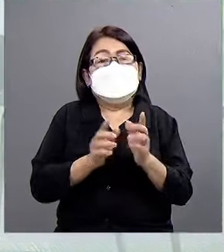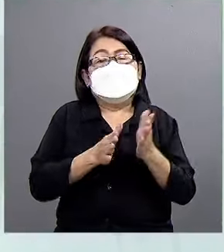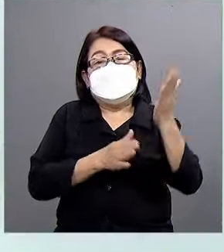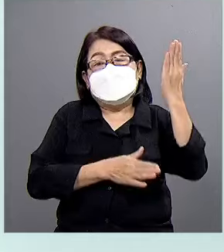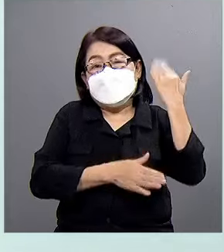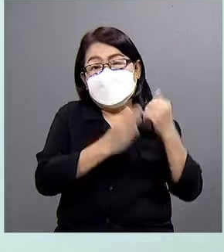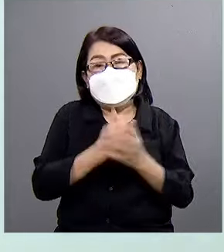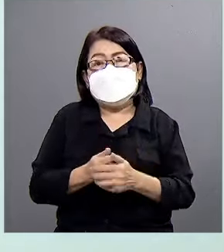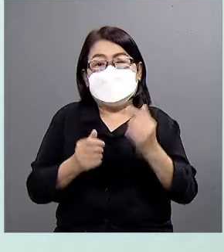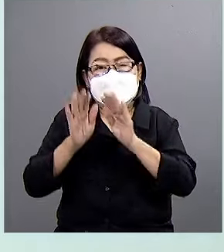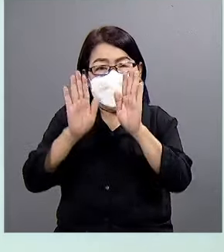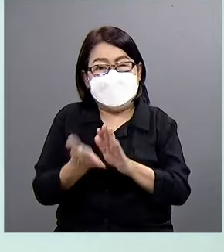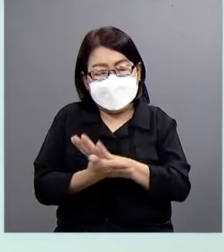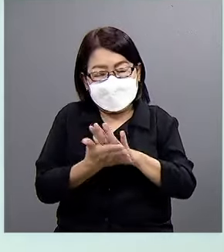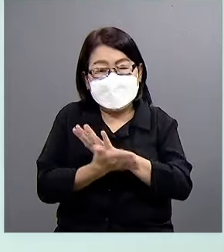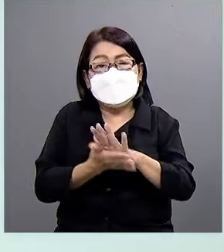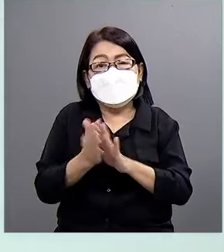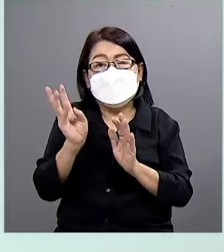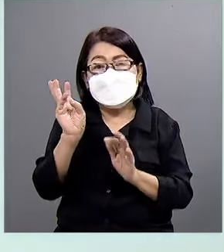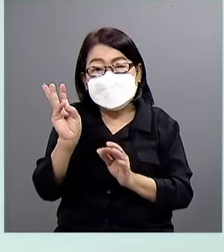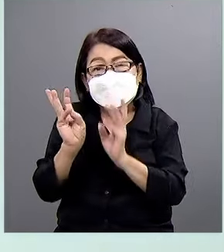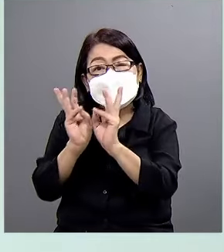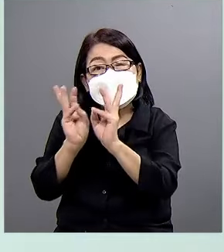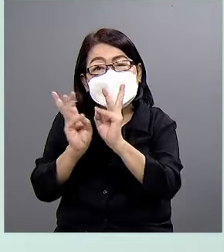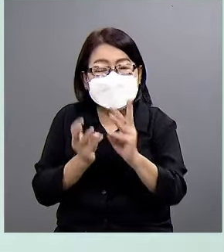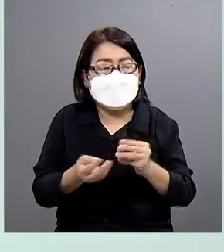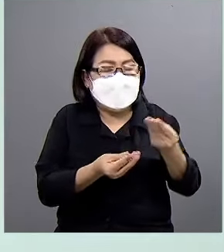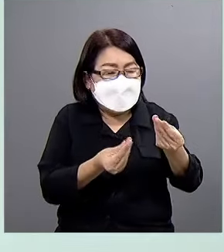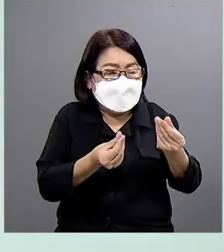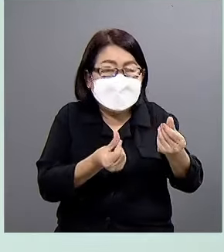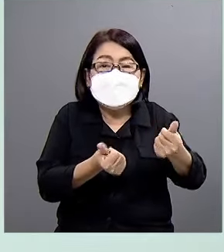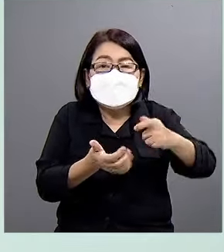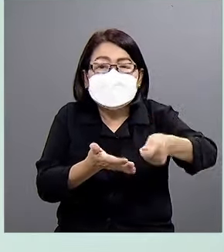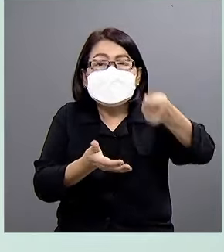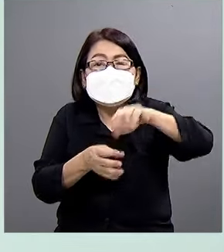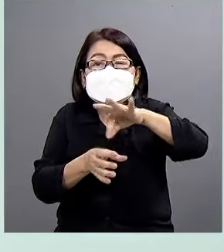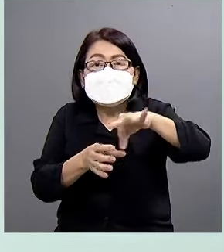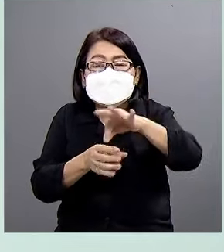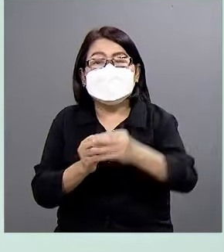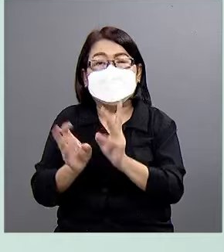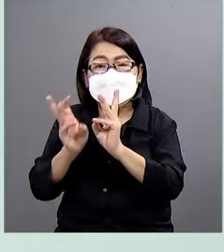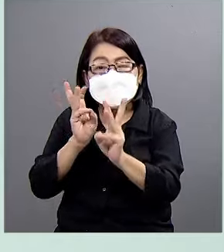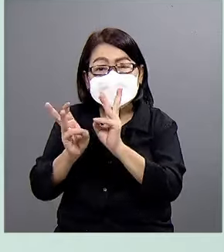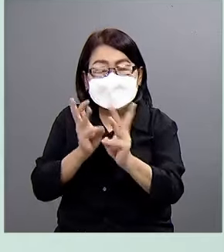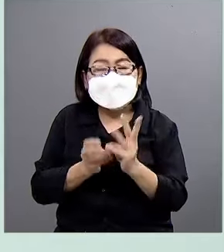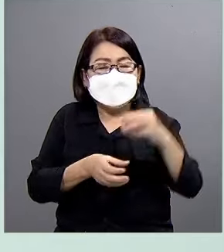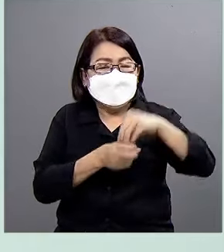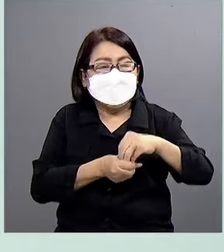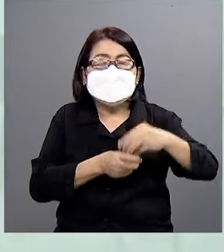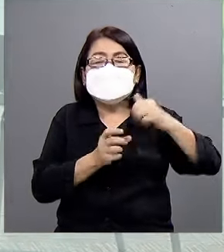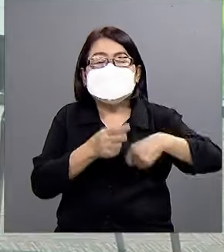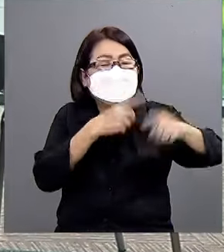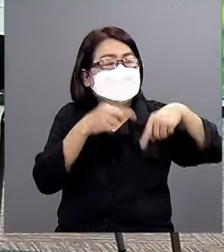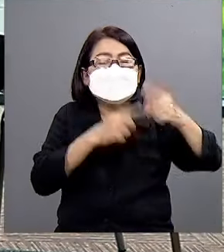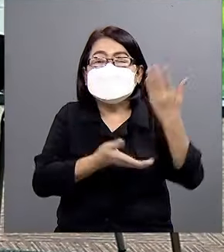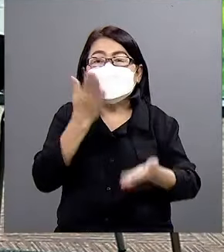อนนะครับแบบลูกกลอนเนี่ยก็คือเพื่อให้เราเนี่ยใช้พกพาไปทุกที่ได้ง่าย คือแบบนี้ใช่ไหมคะที่เป็นเม็ดๆนะคะ แต่ถ้าเกิดว่าเป็นแบบผงเนี่ยถ